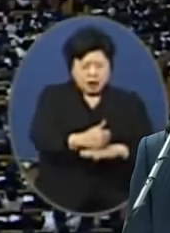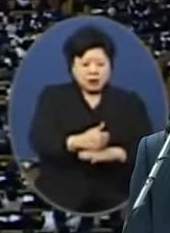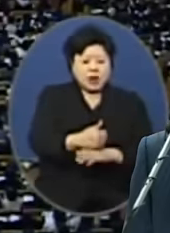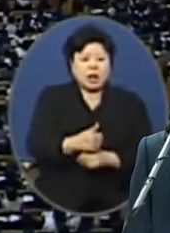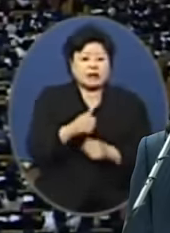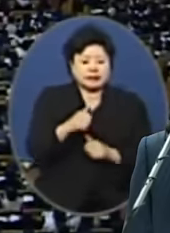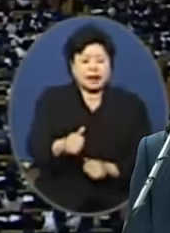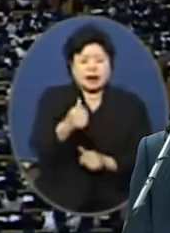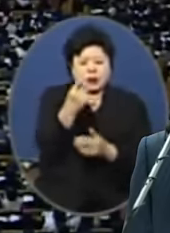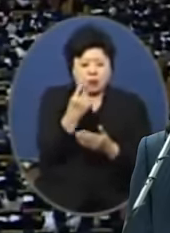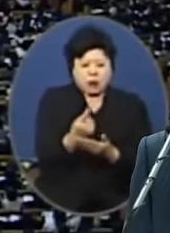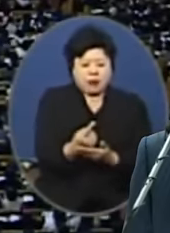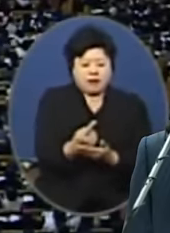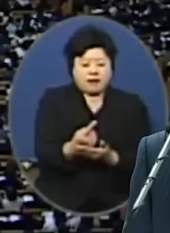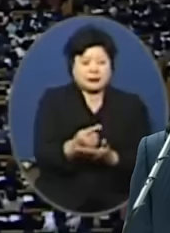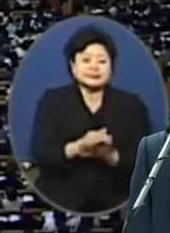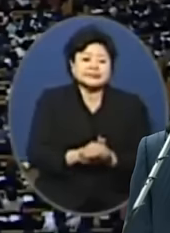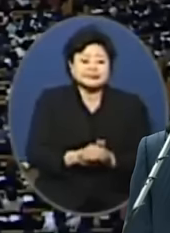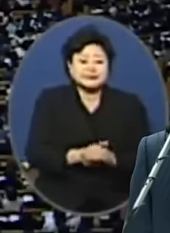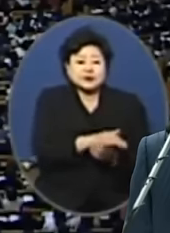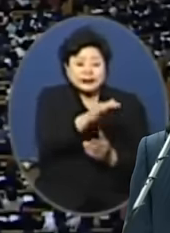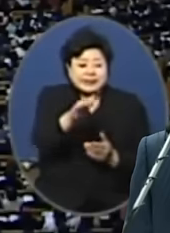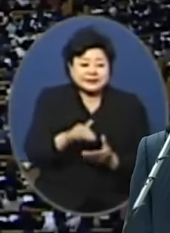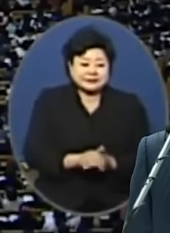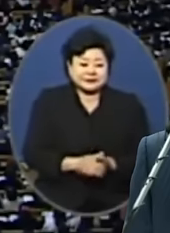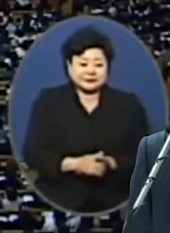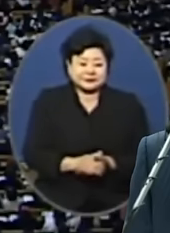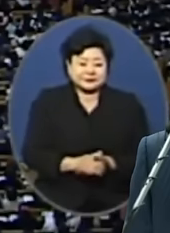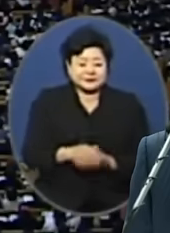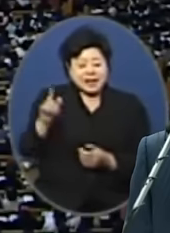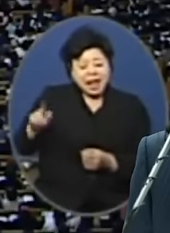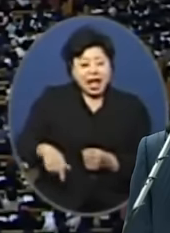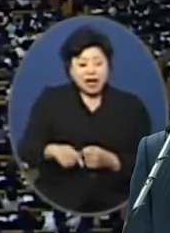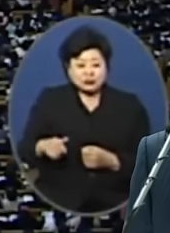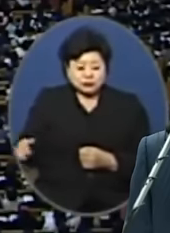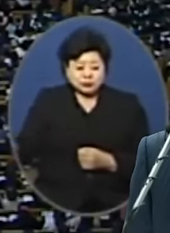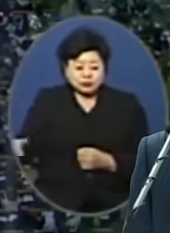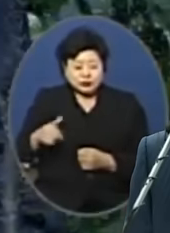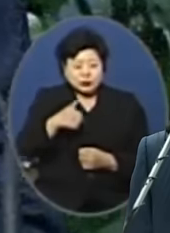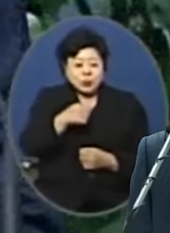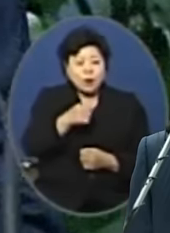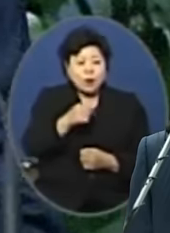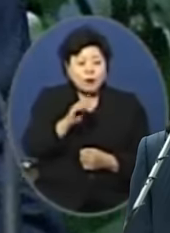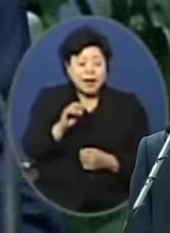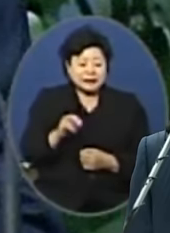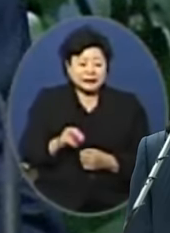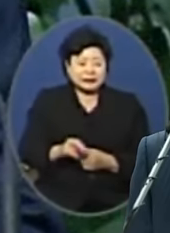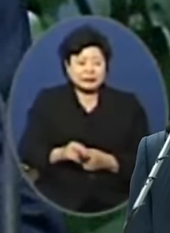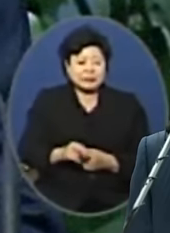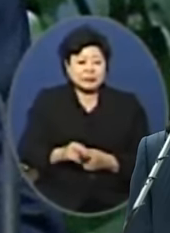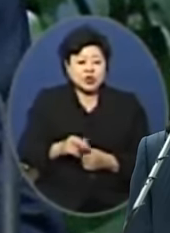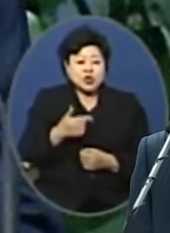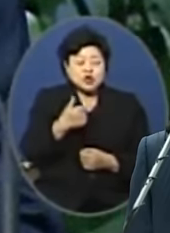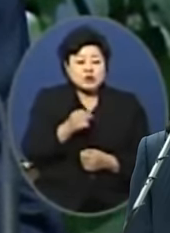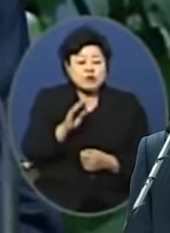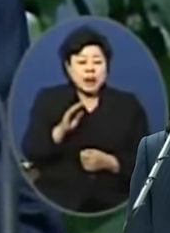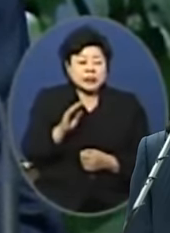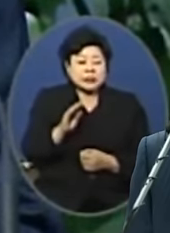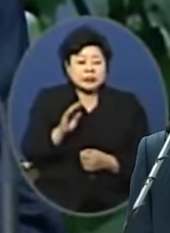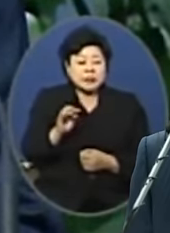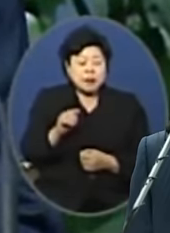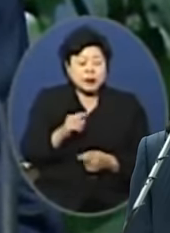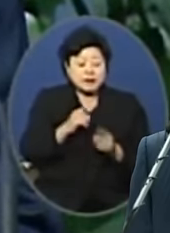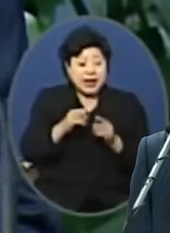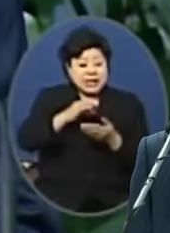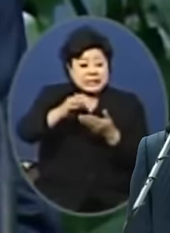것입니다. 우리는 하루에 5만 분 내지 6만 분